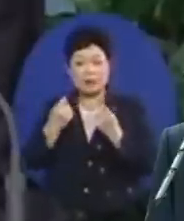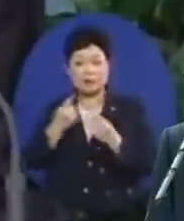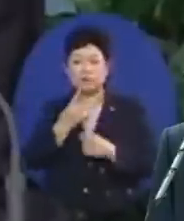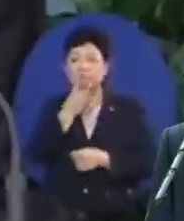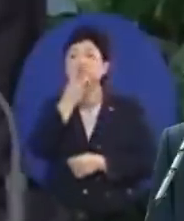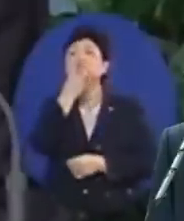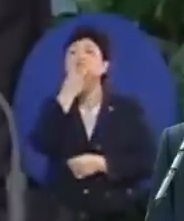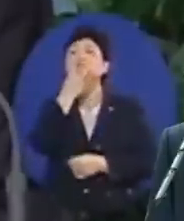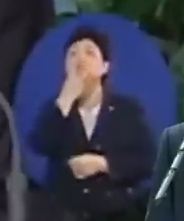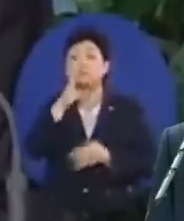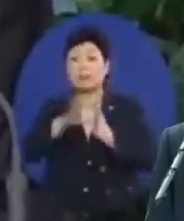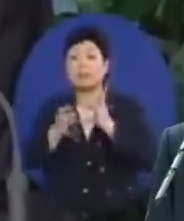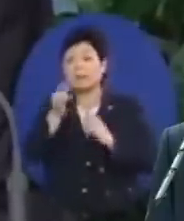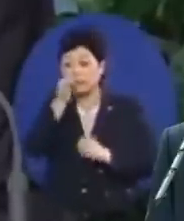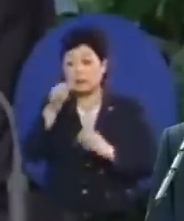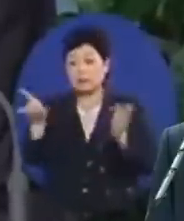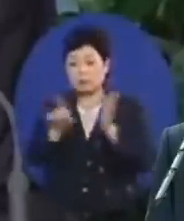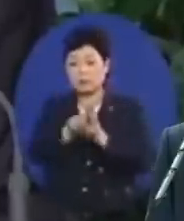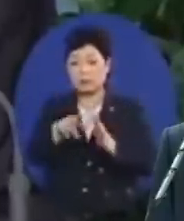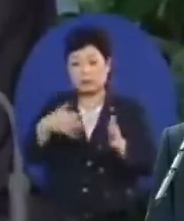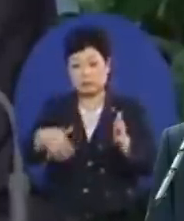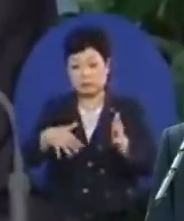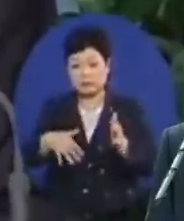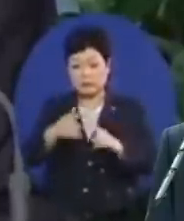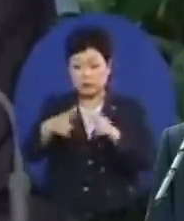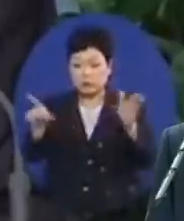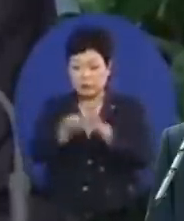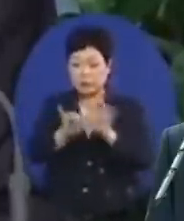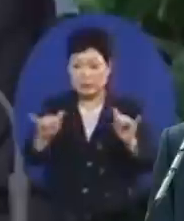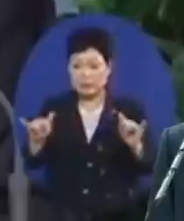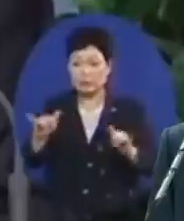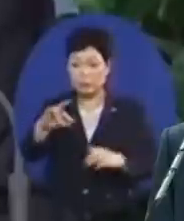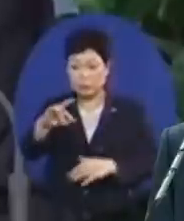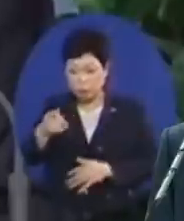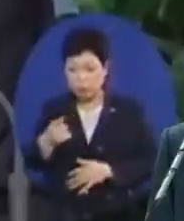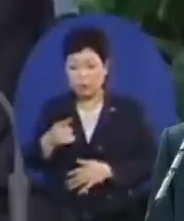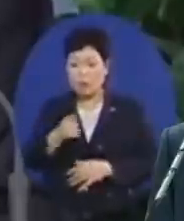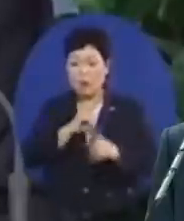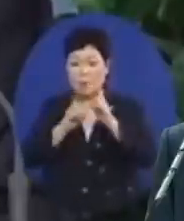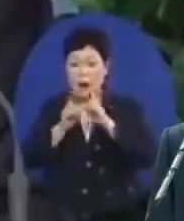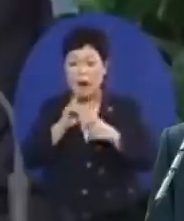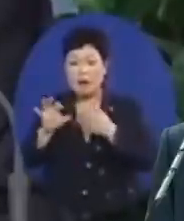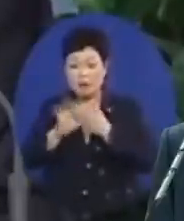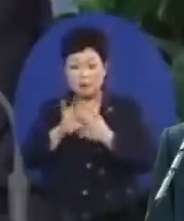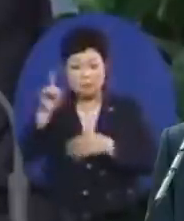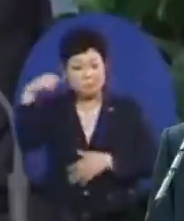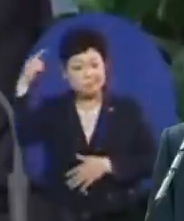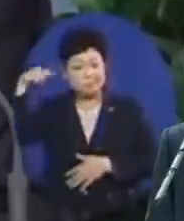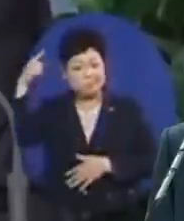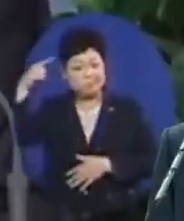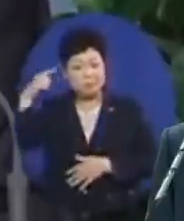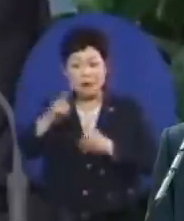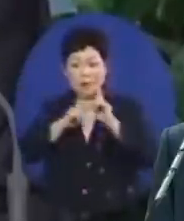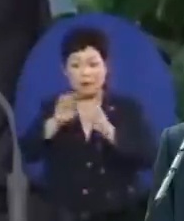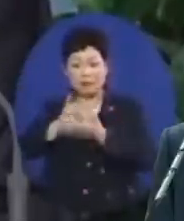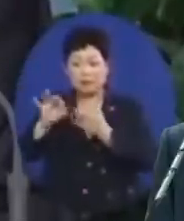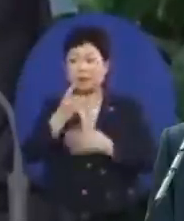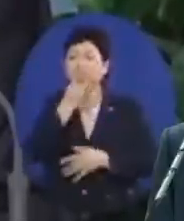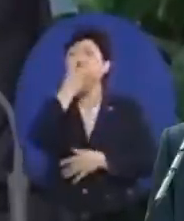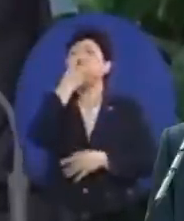경우가 많습니다. 안 믿는 사람은 말할 필요 없고 오늘 예수 믿는다는 사람이 그 말을 하면 미신 같은 소리 한다고